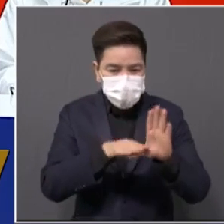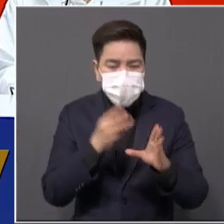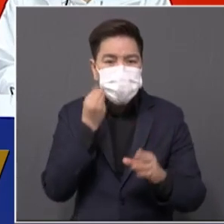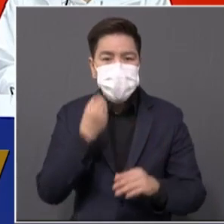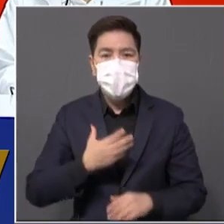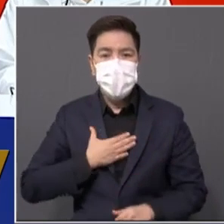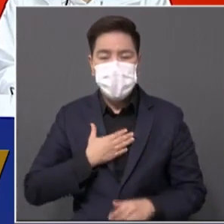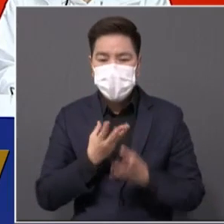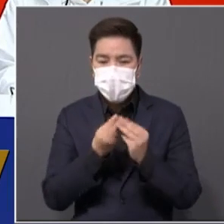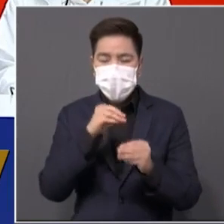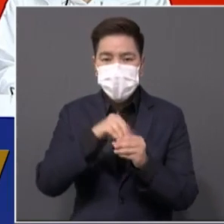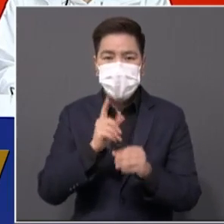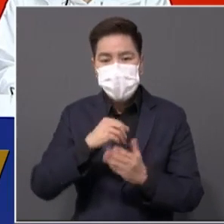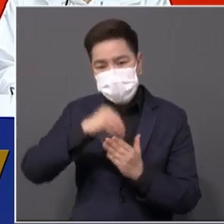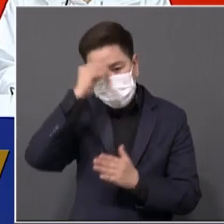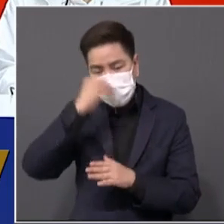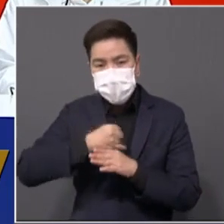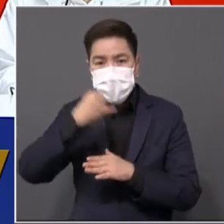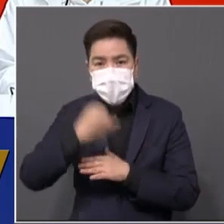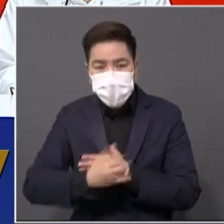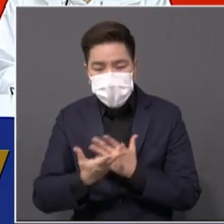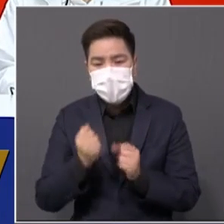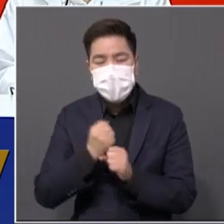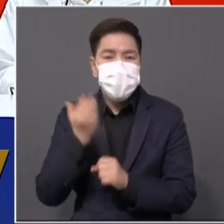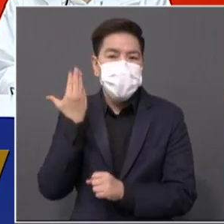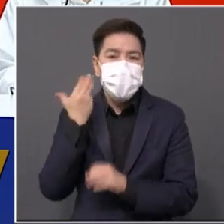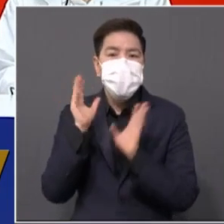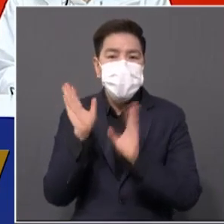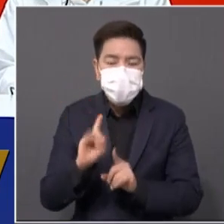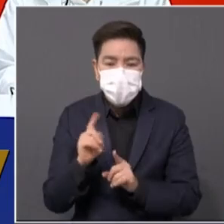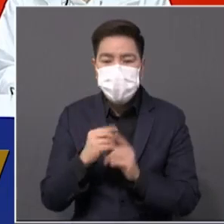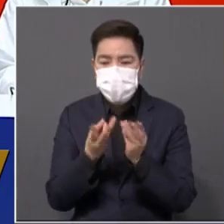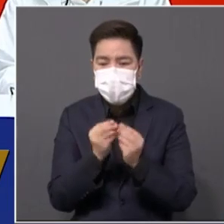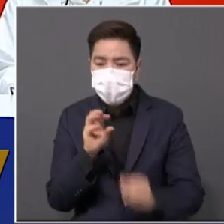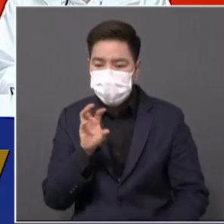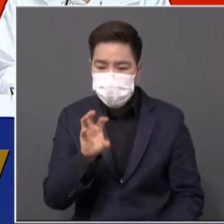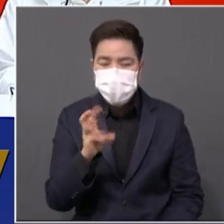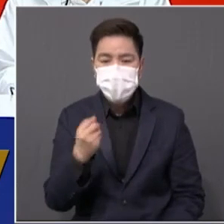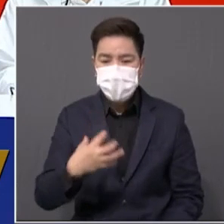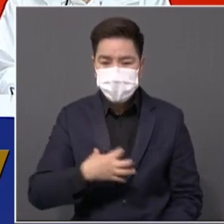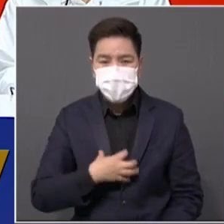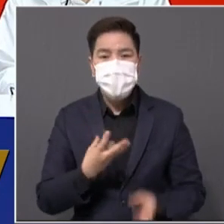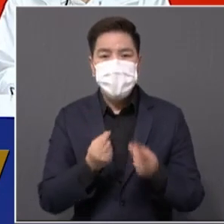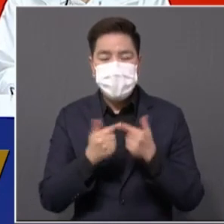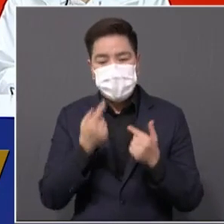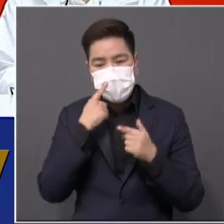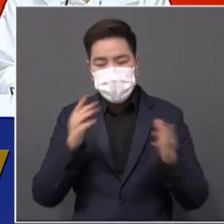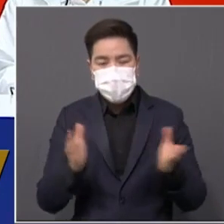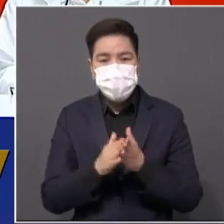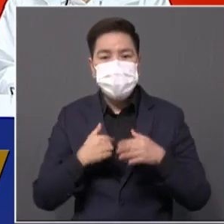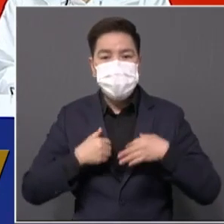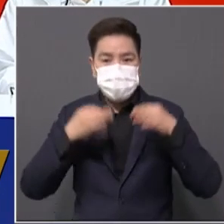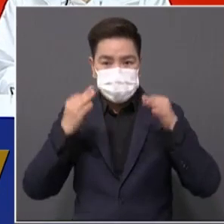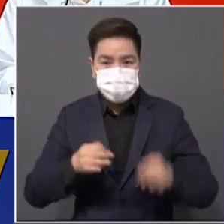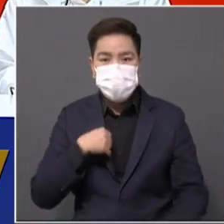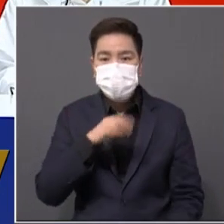เขตบ้านตัวเองทั้งวุฒิการศึกษาการทำงานในอดีตรวมถึงหมายเลขของผู้สมัครแต่ละท่านเพื่อประกอบการตัด